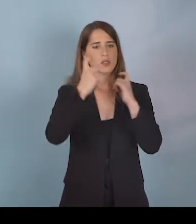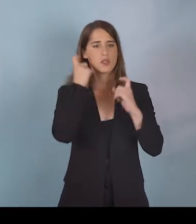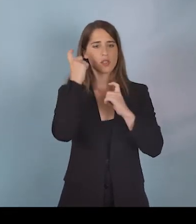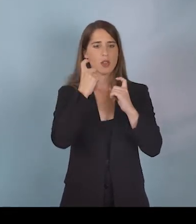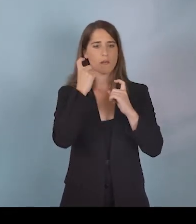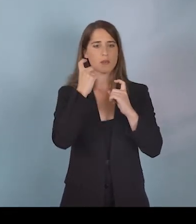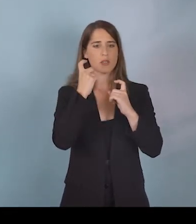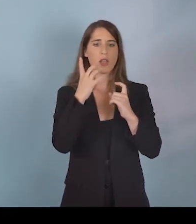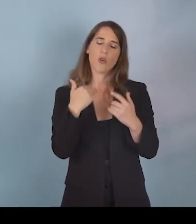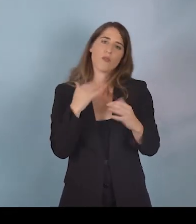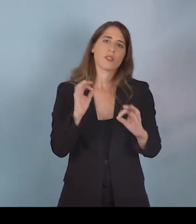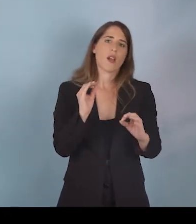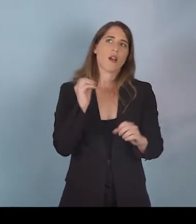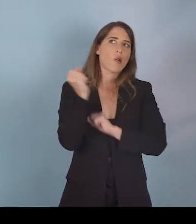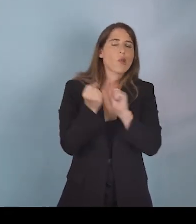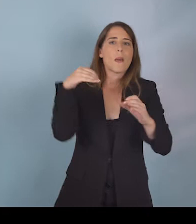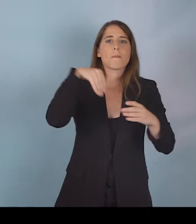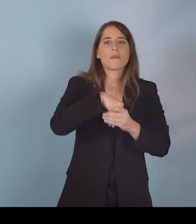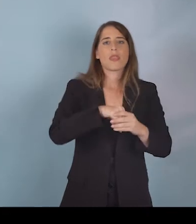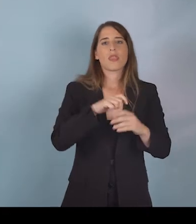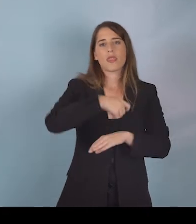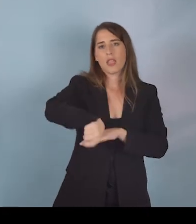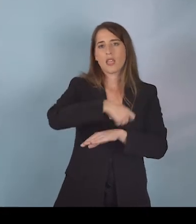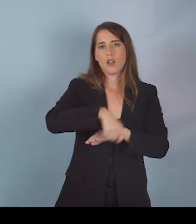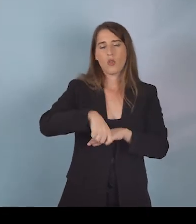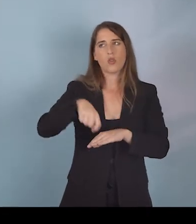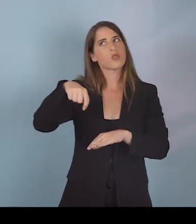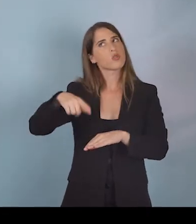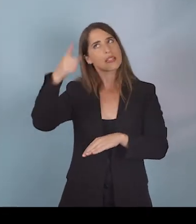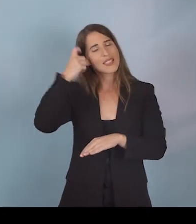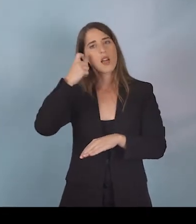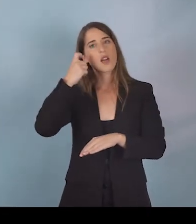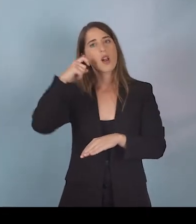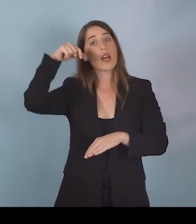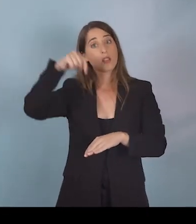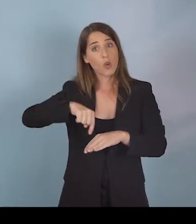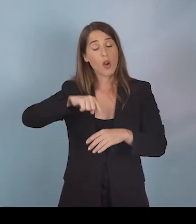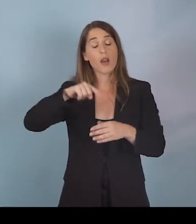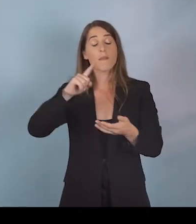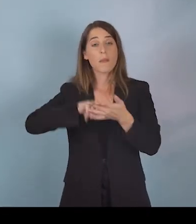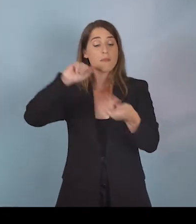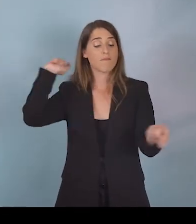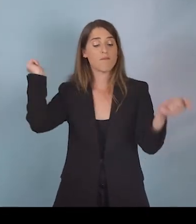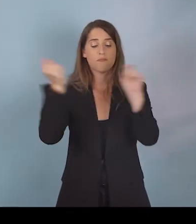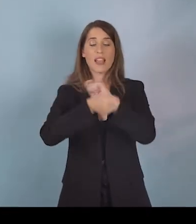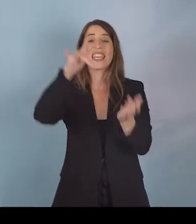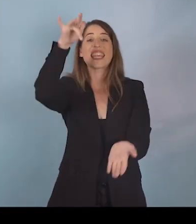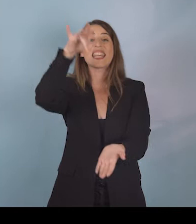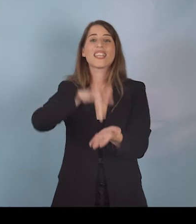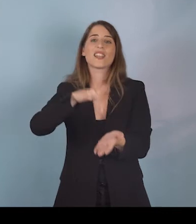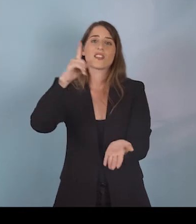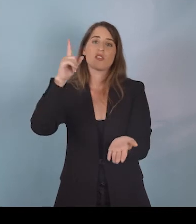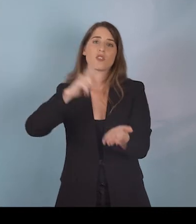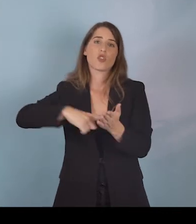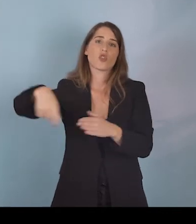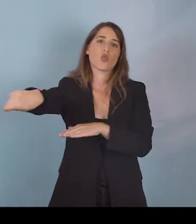πολύ ενδιαφέρουσες σκέψεις, οποίες άλλωστε γνώριζα και από την παρουσία μου στη δικηγορία. Από εκεί και πέρα είναι πάρα πολύ σημαντικό όμως, γιατί είναι θέμα